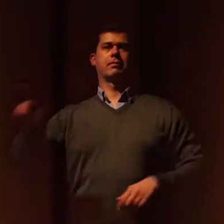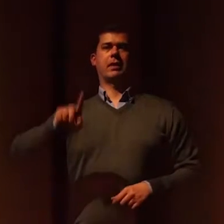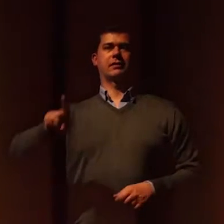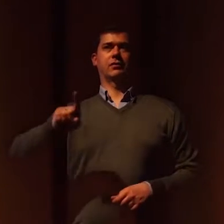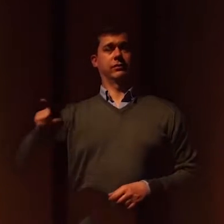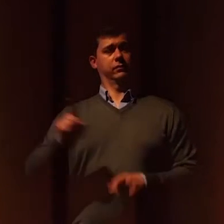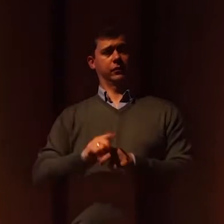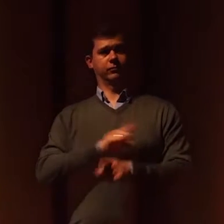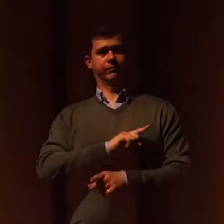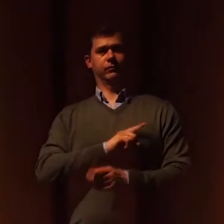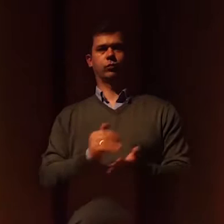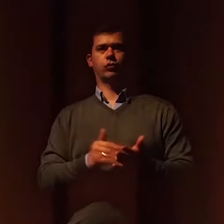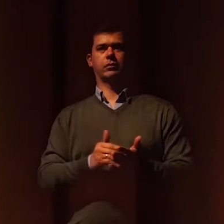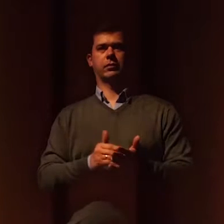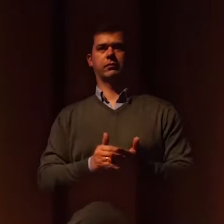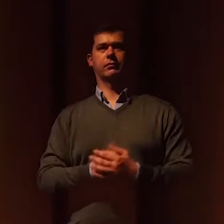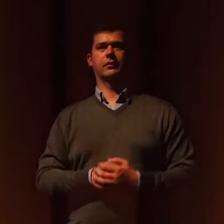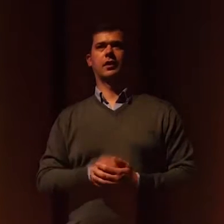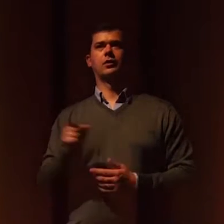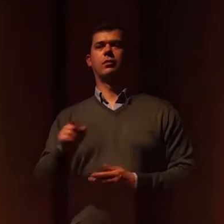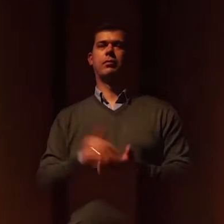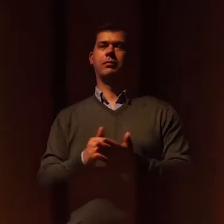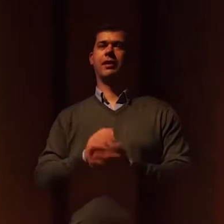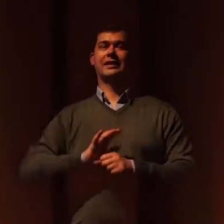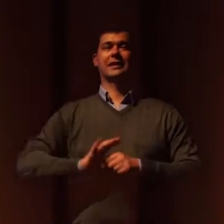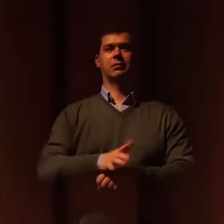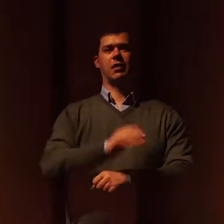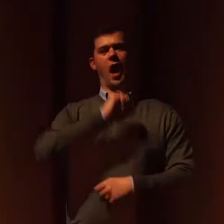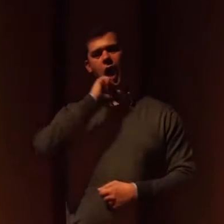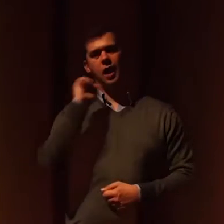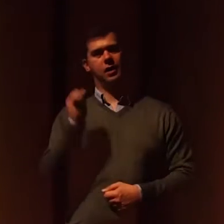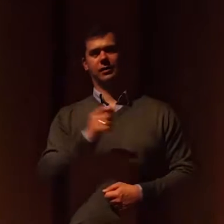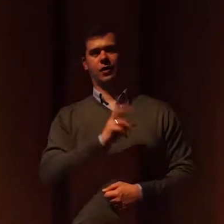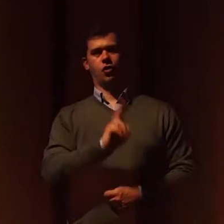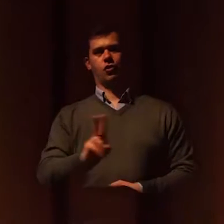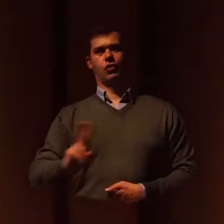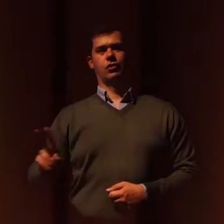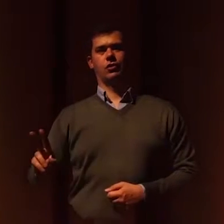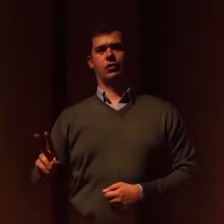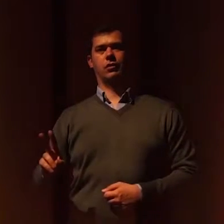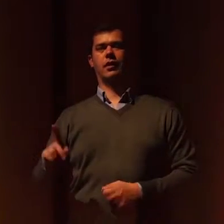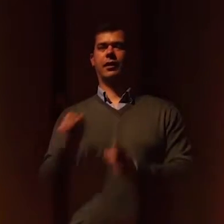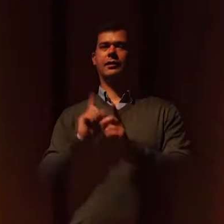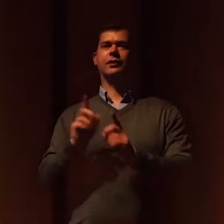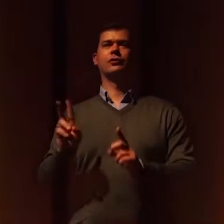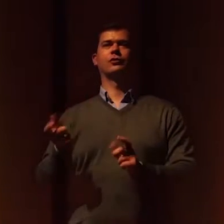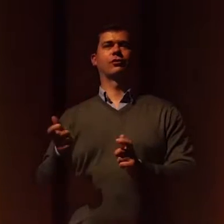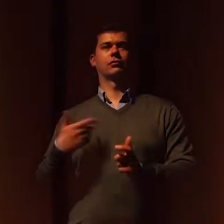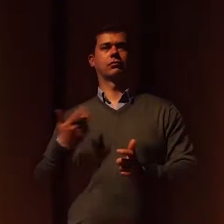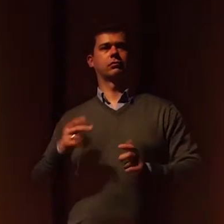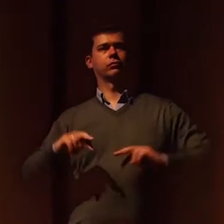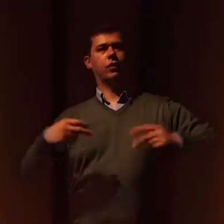państwowych nas wszystkich żeś dyskryminowani natomiast przenoszenie jakby tych